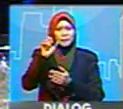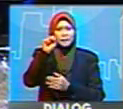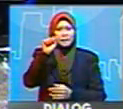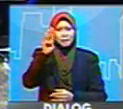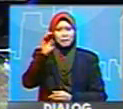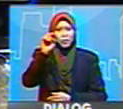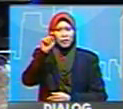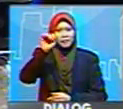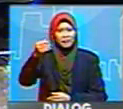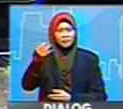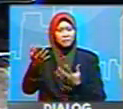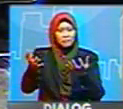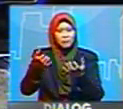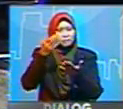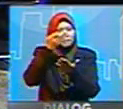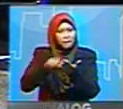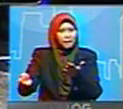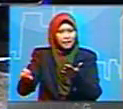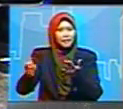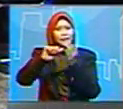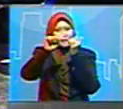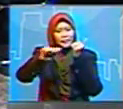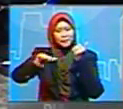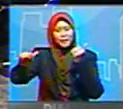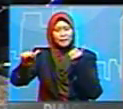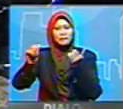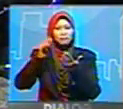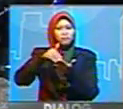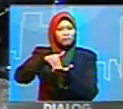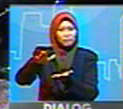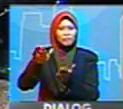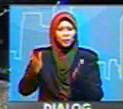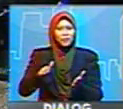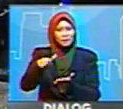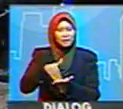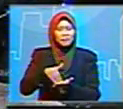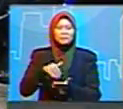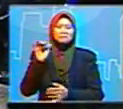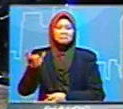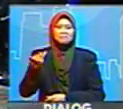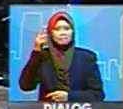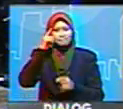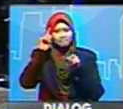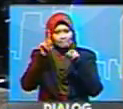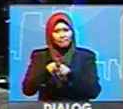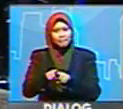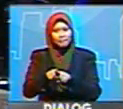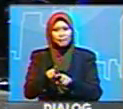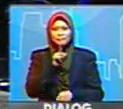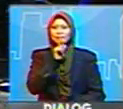yang hendak menggagalkan kempen perangi orang tengah ini saya setuju